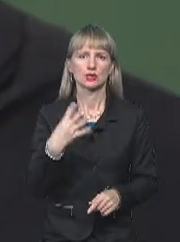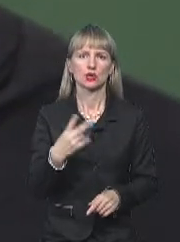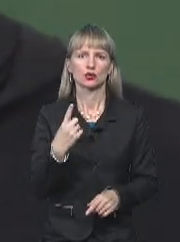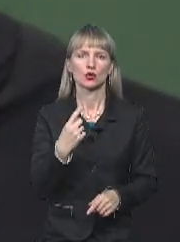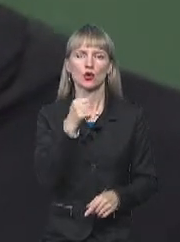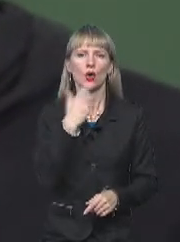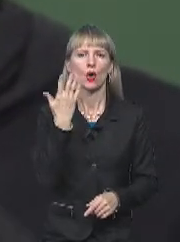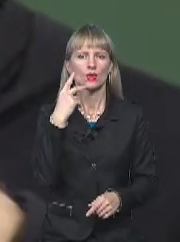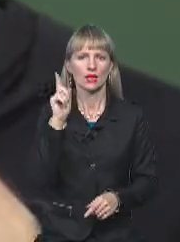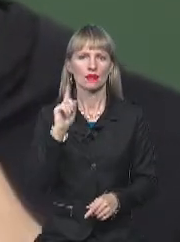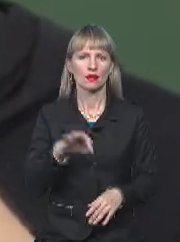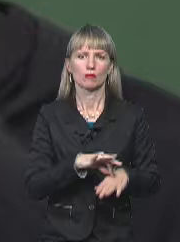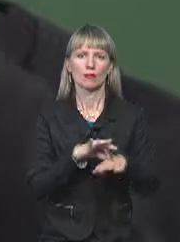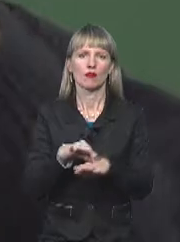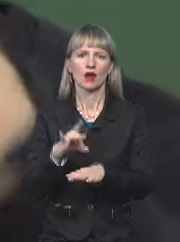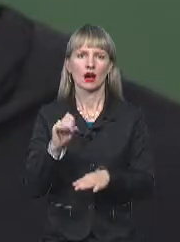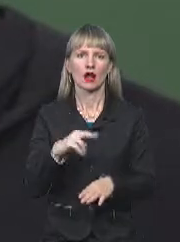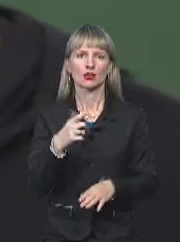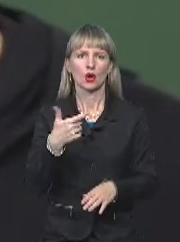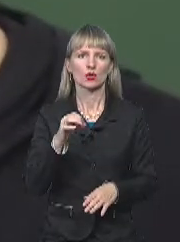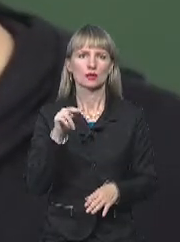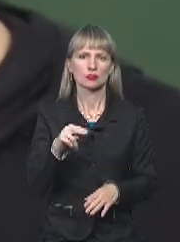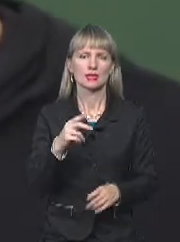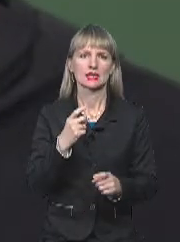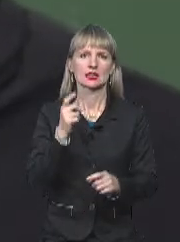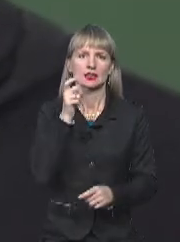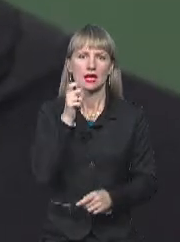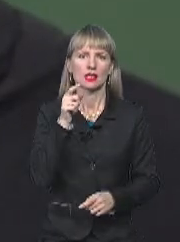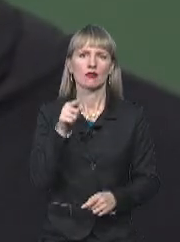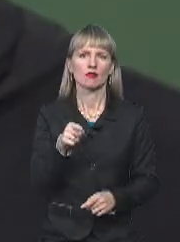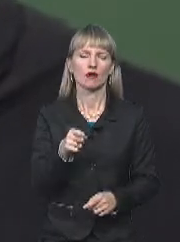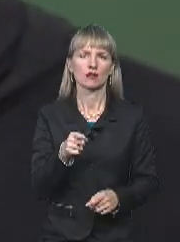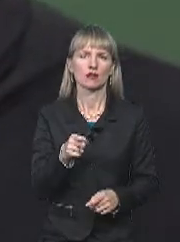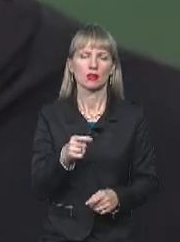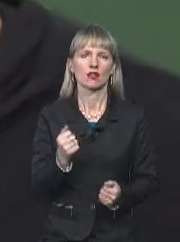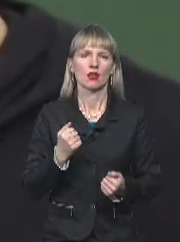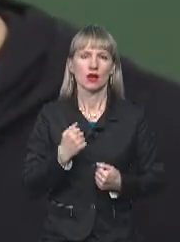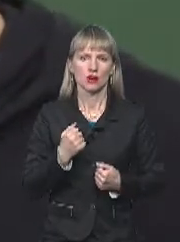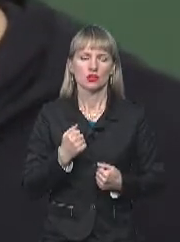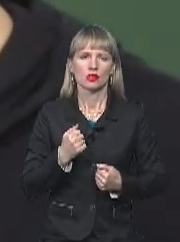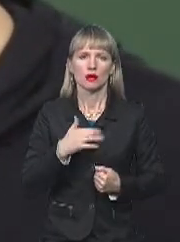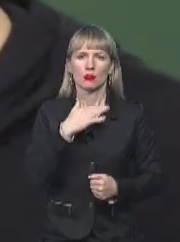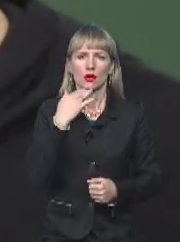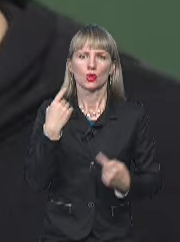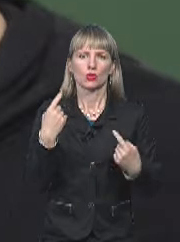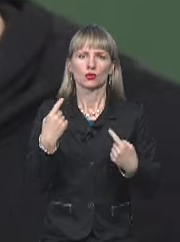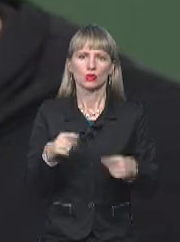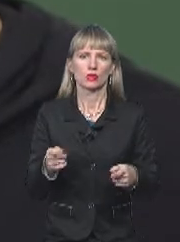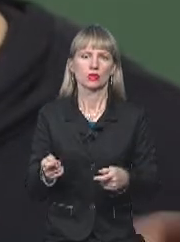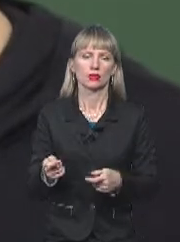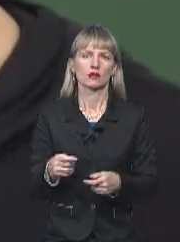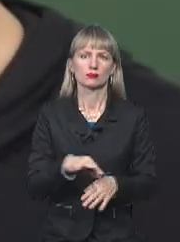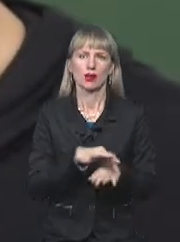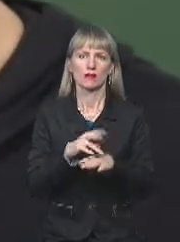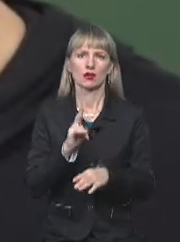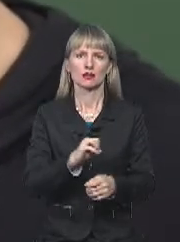коли євреїв вели у радгосп Сталіна, вони, на жаль, прирекли багатьох інших і себе в тому числі на знищення. Тому що розстріли